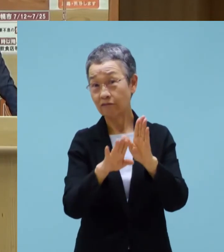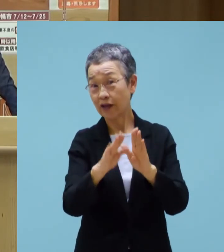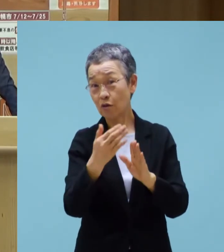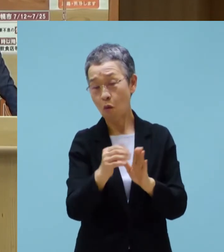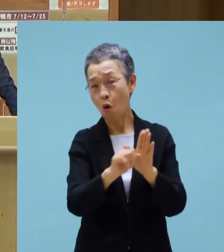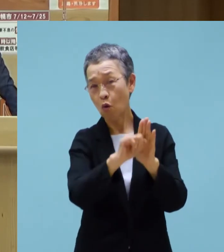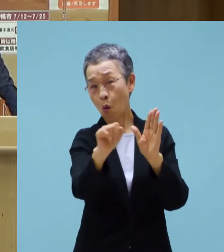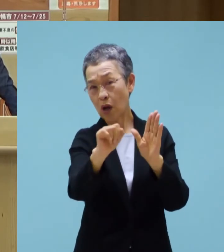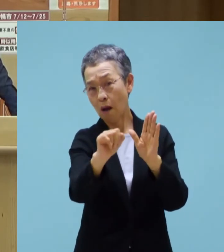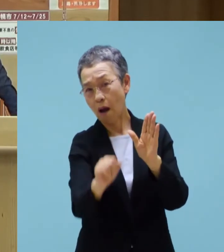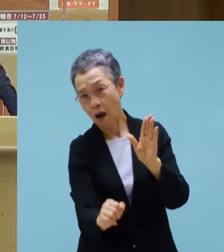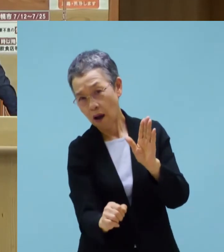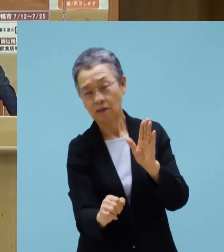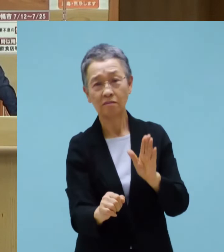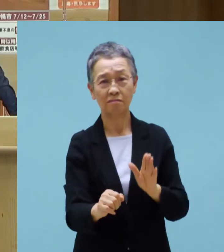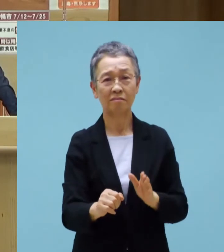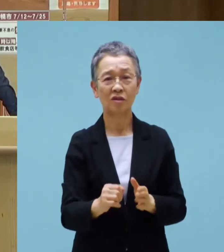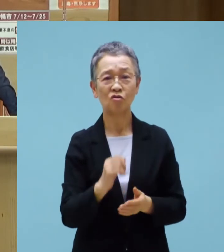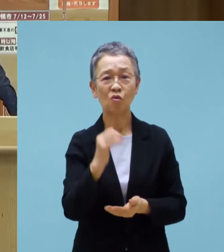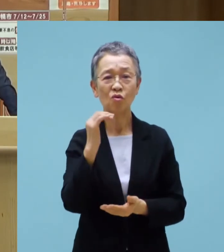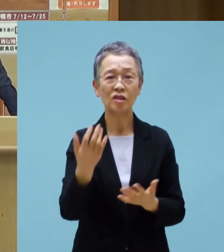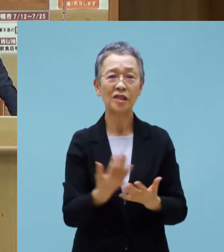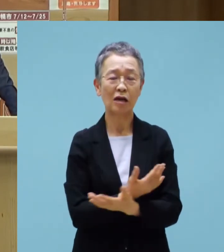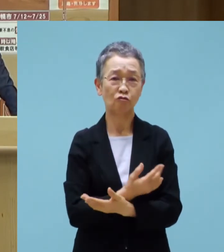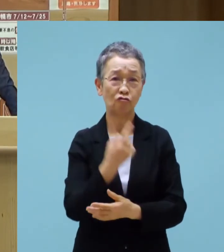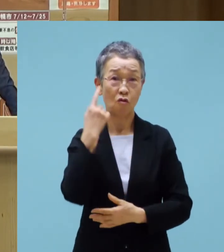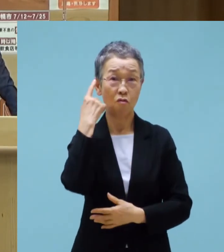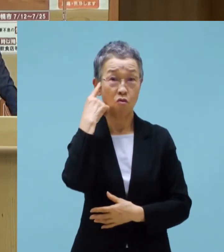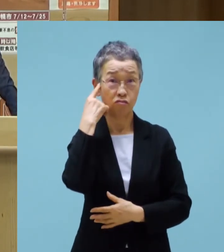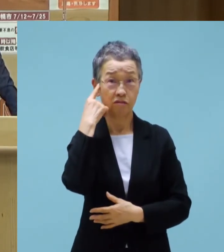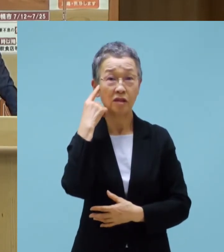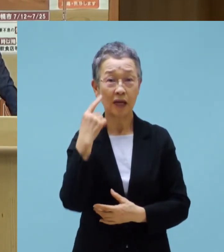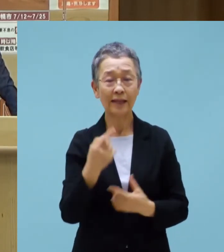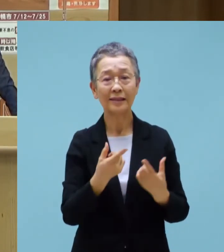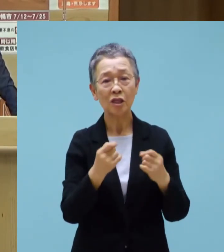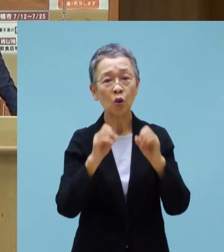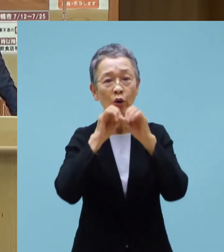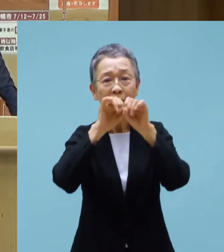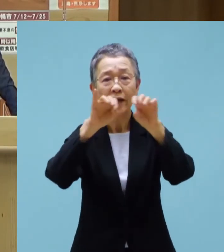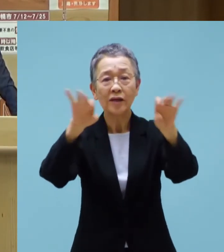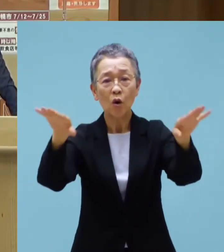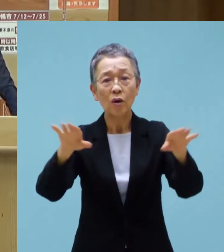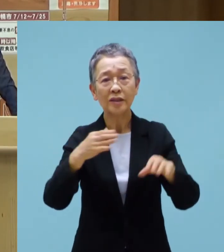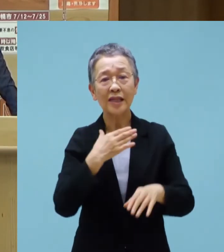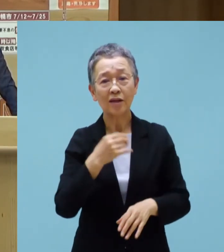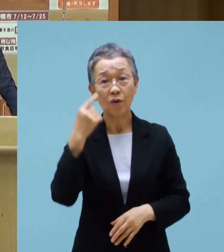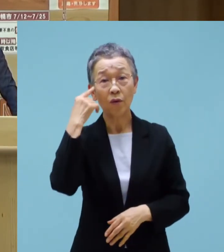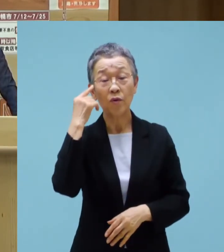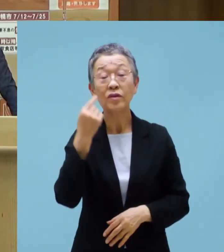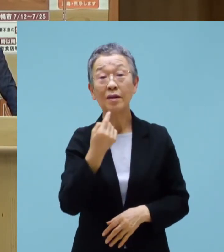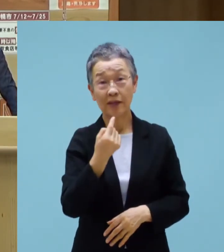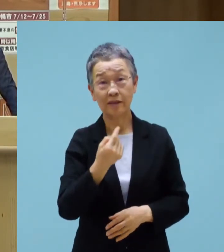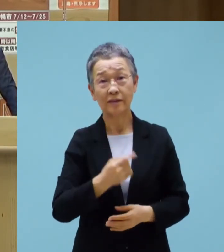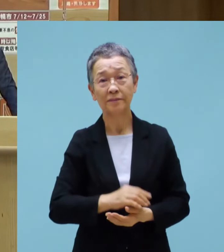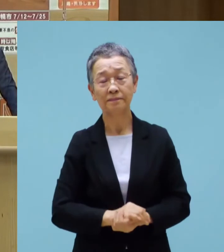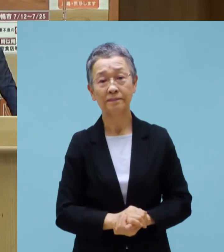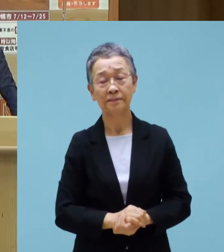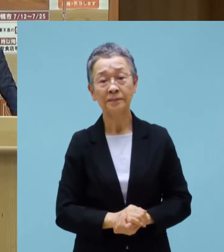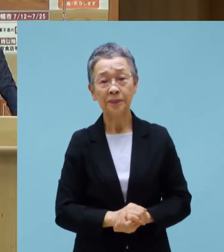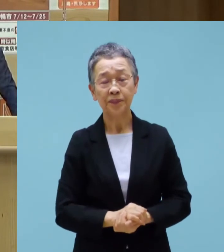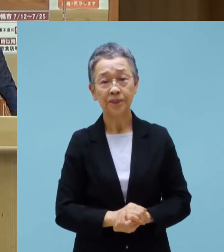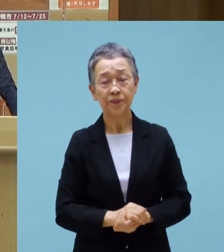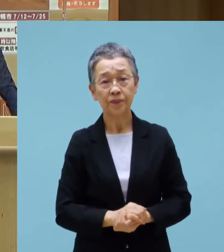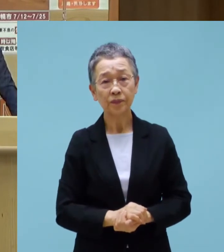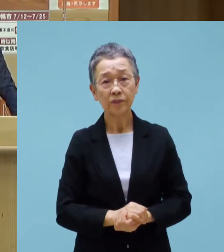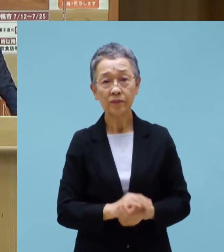を有効に生み出しませんので、まあ、ここもしっかり呼びかけをしていきたいというふうに思います。 よろしいでしょうか。他